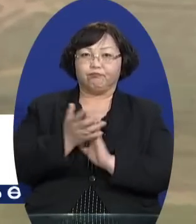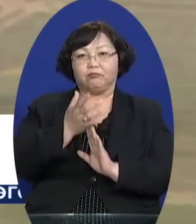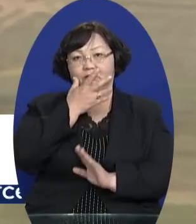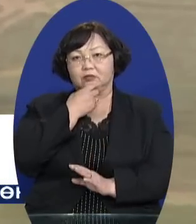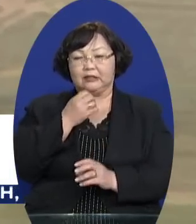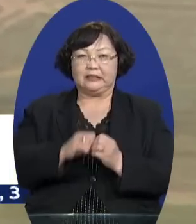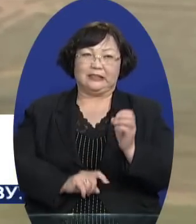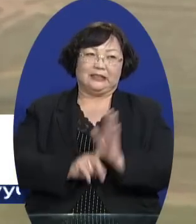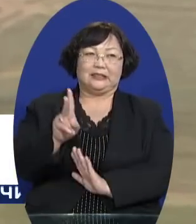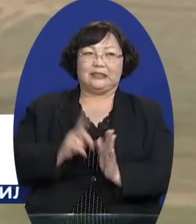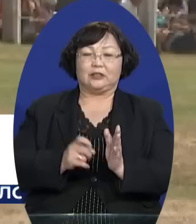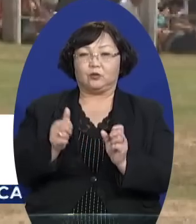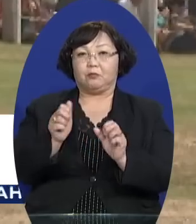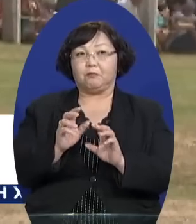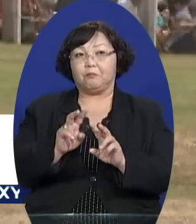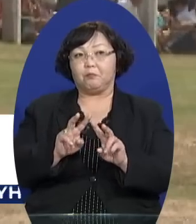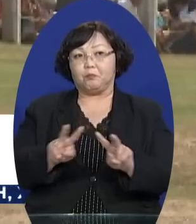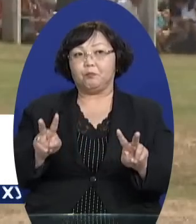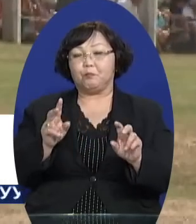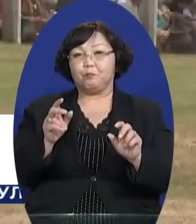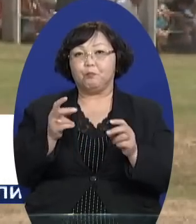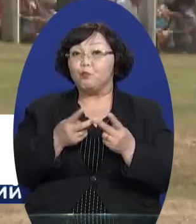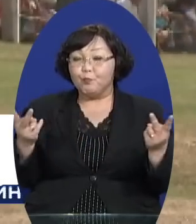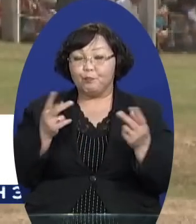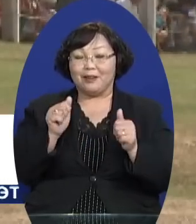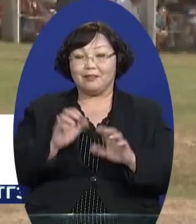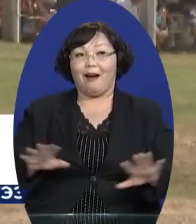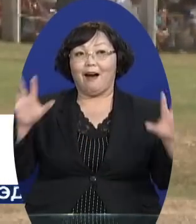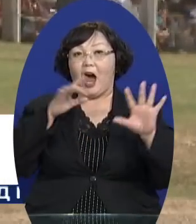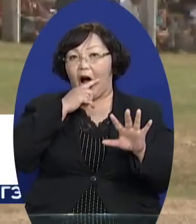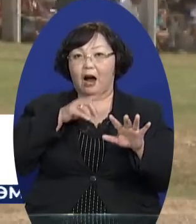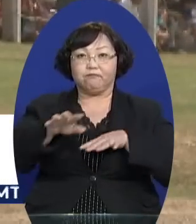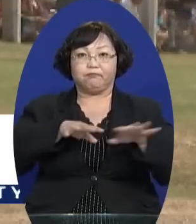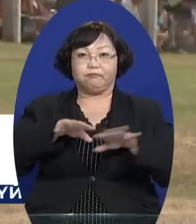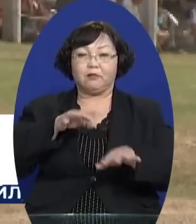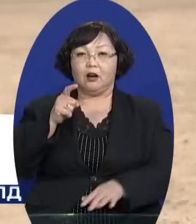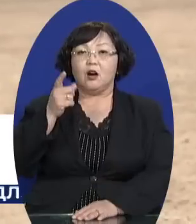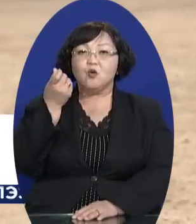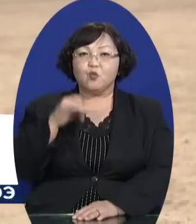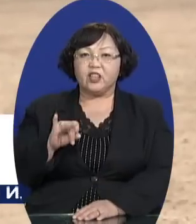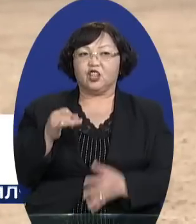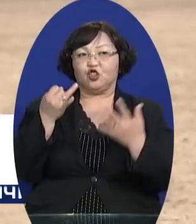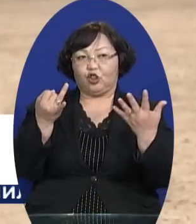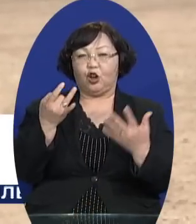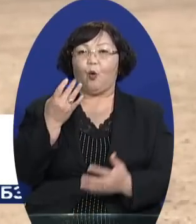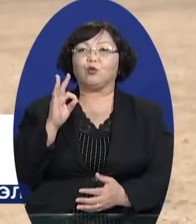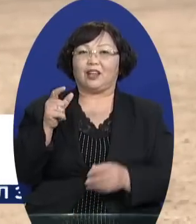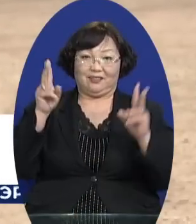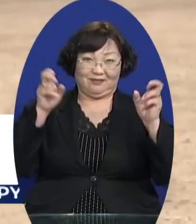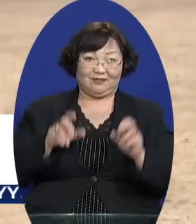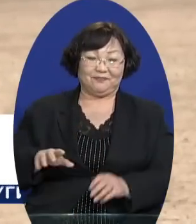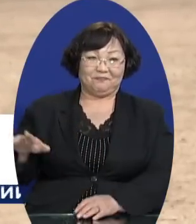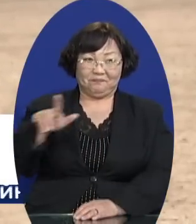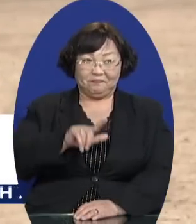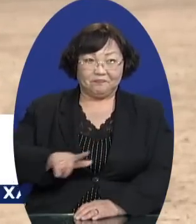Хүй долоон хутагт үндэсний их баяр наадмын хурд мордын уралдаан зохион байгуулдаг болсоор 20 орчим жил болж байна. Харамсалтай нь өнөөдрийн хүртэл